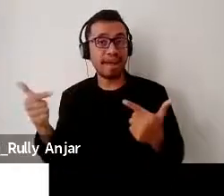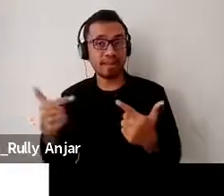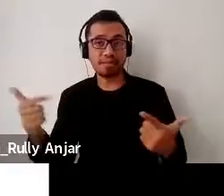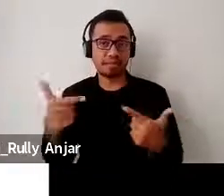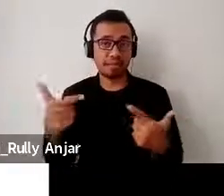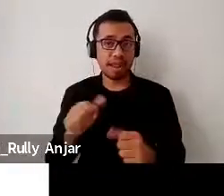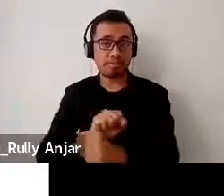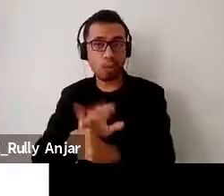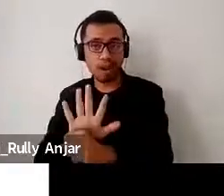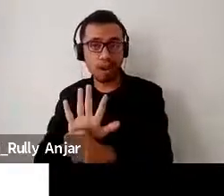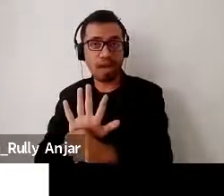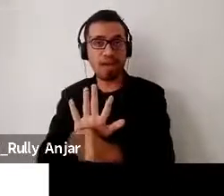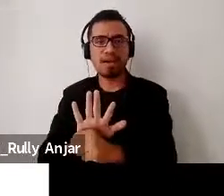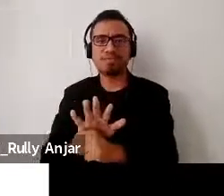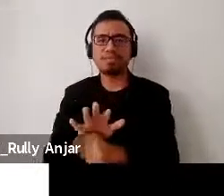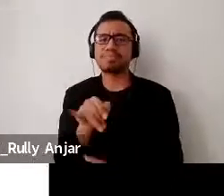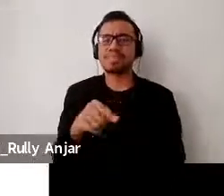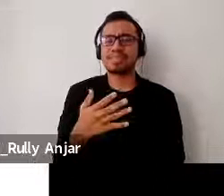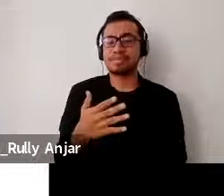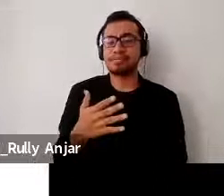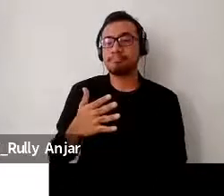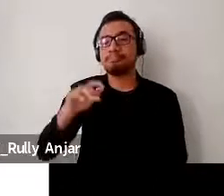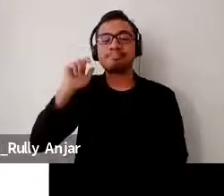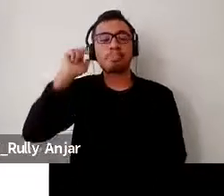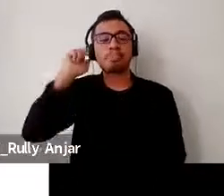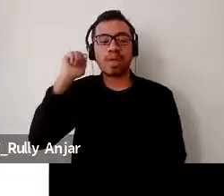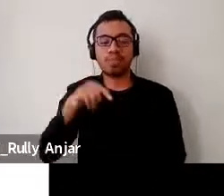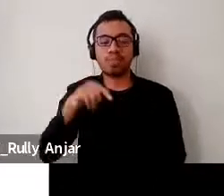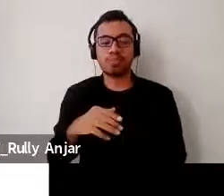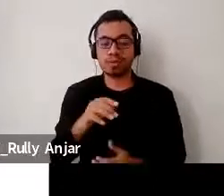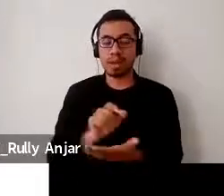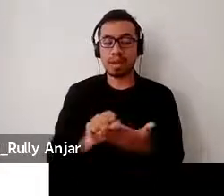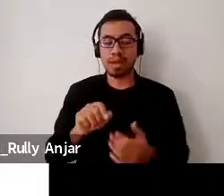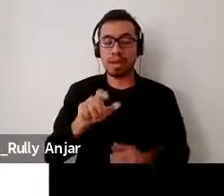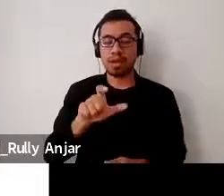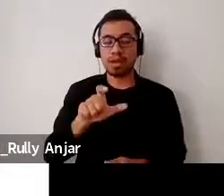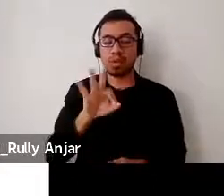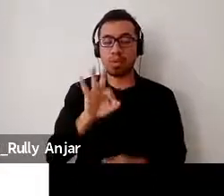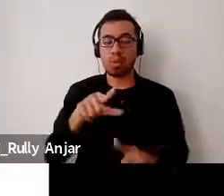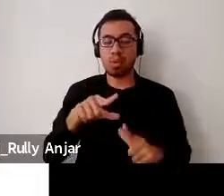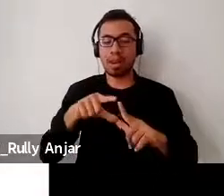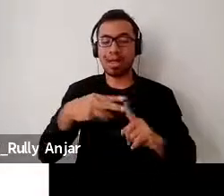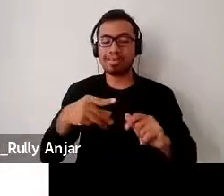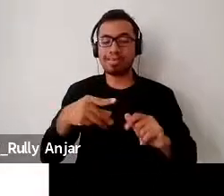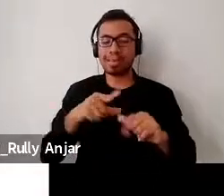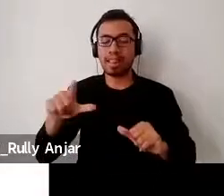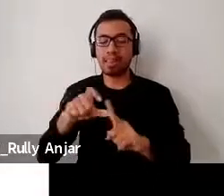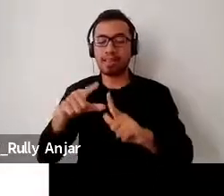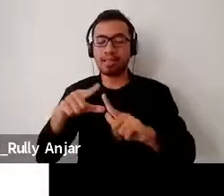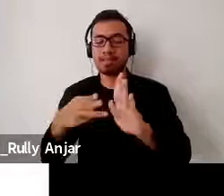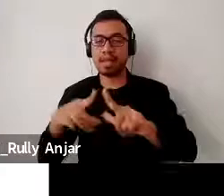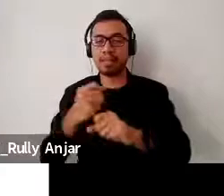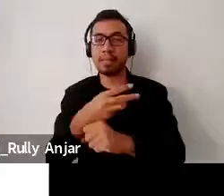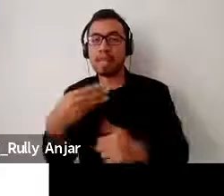perempuan itu menjadi seperti collateral damage dalam perang itu. Kan dalam peperangan itu seringkali orang sipil terbunuh